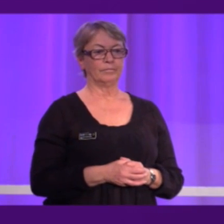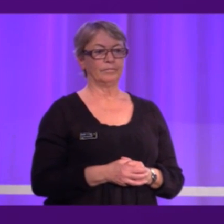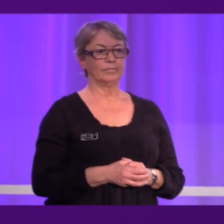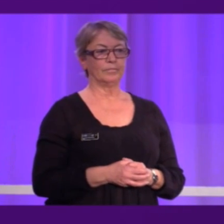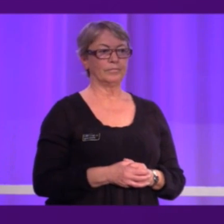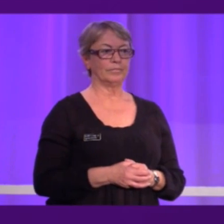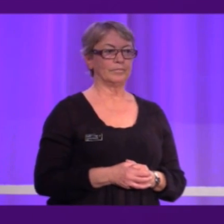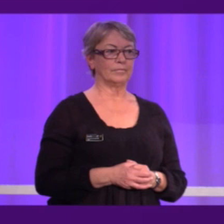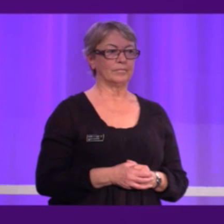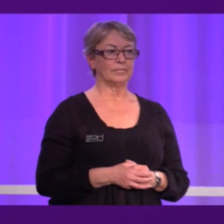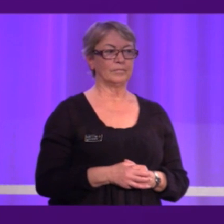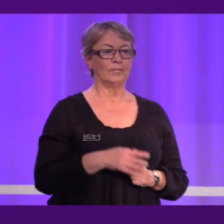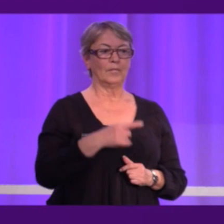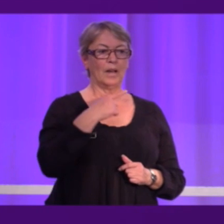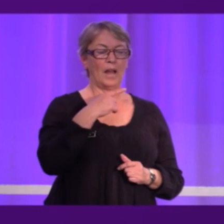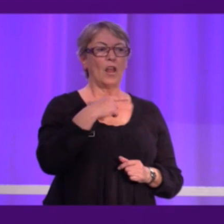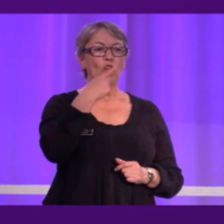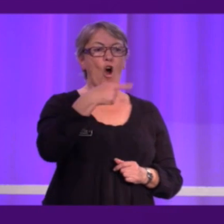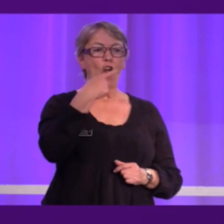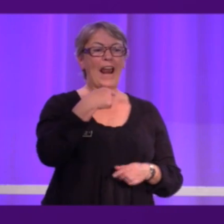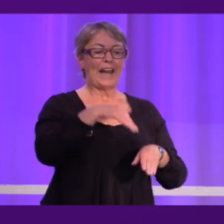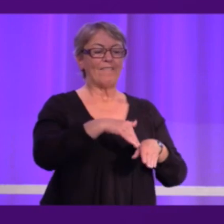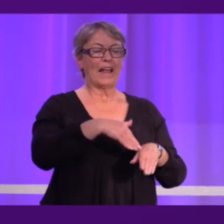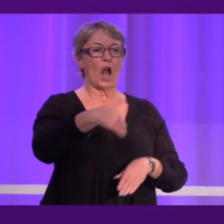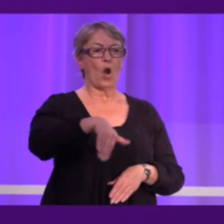Sätt upp ljudet. Talande väckarklocka.